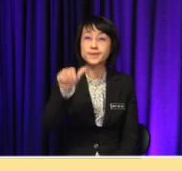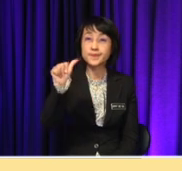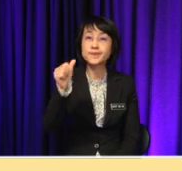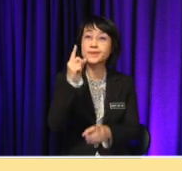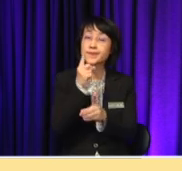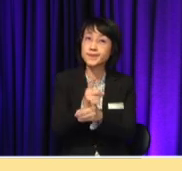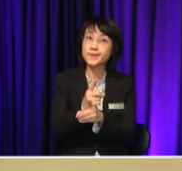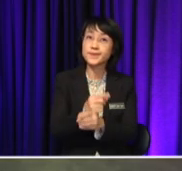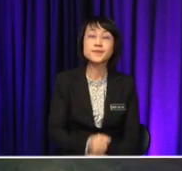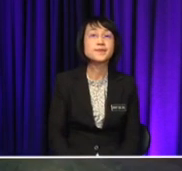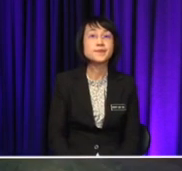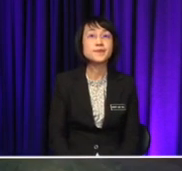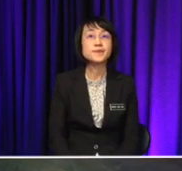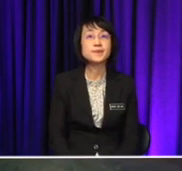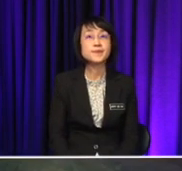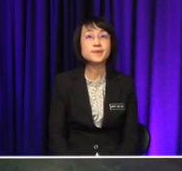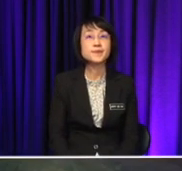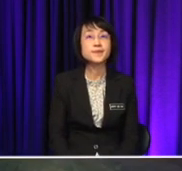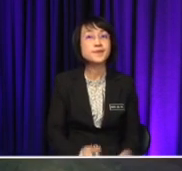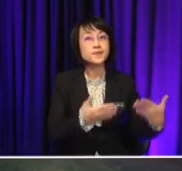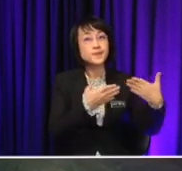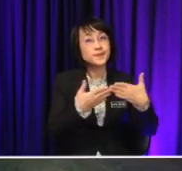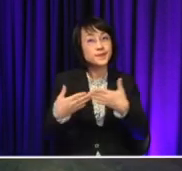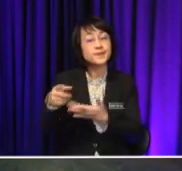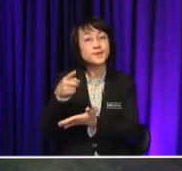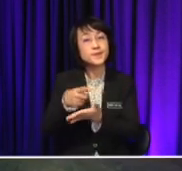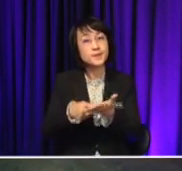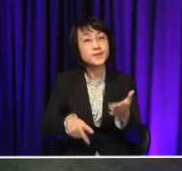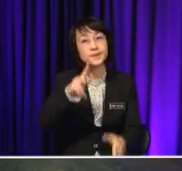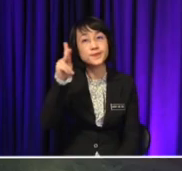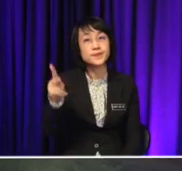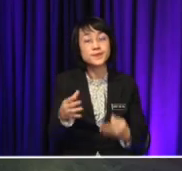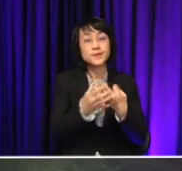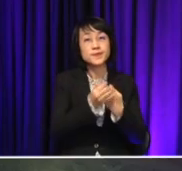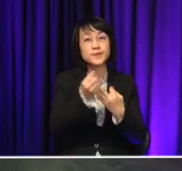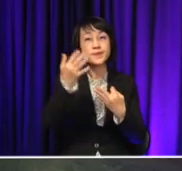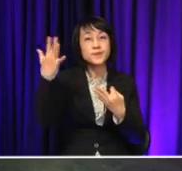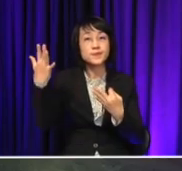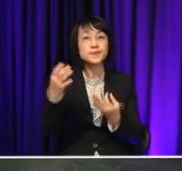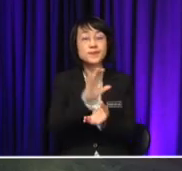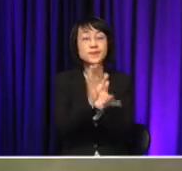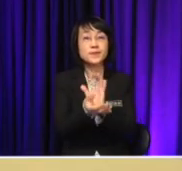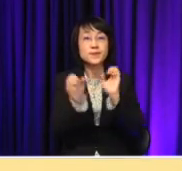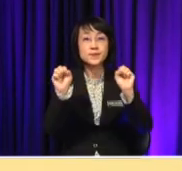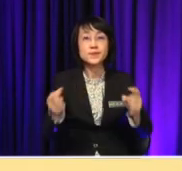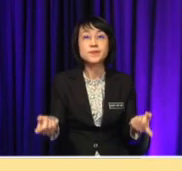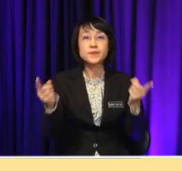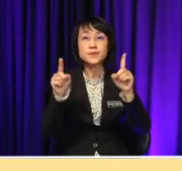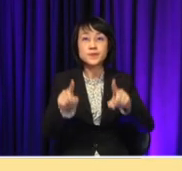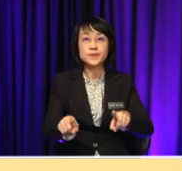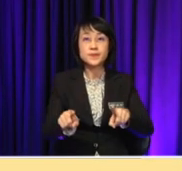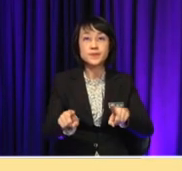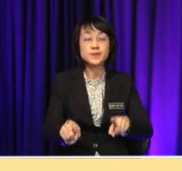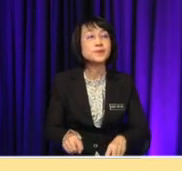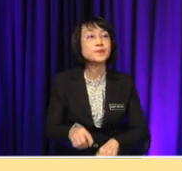terus sekali lagi ah ini contoh Apakah fenomena cuaca yang boleh berlaku akibat seperti foto di